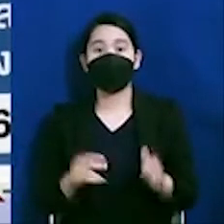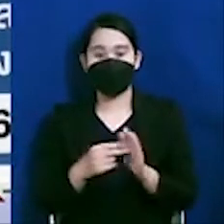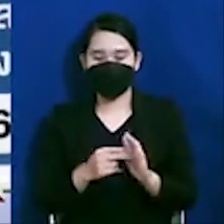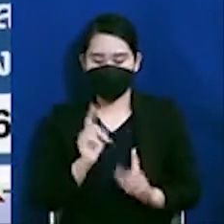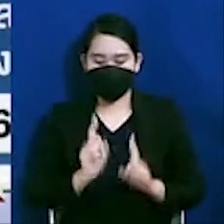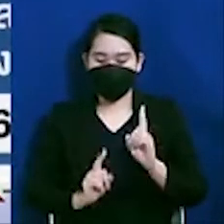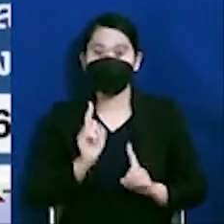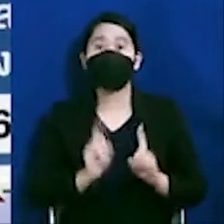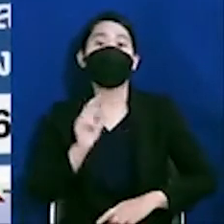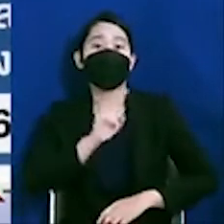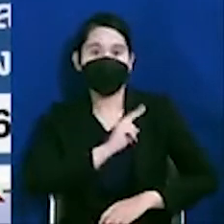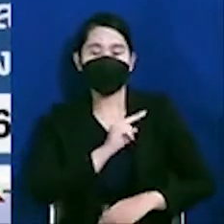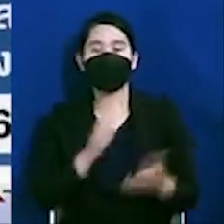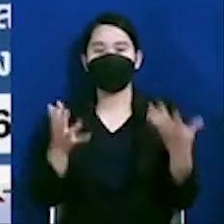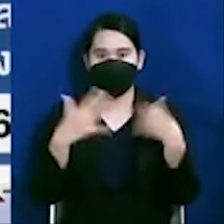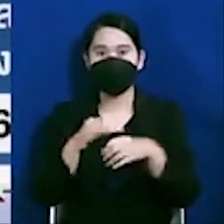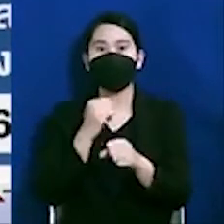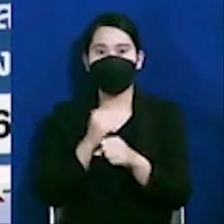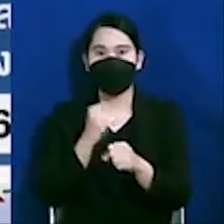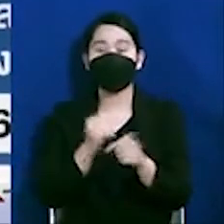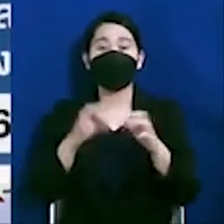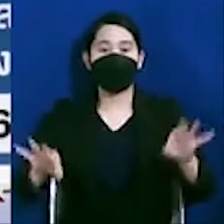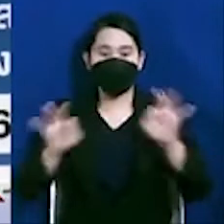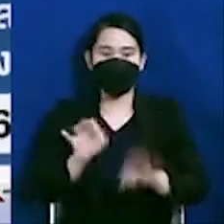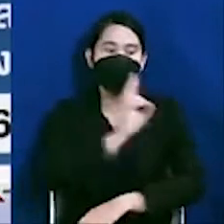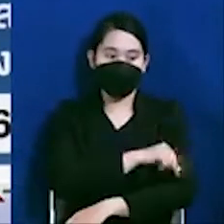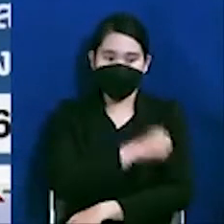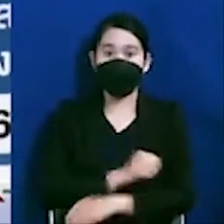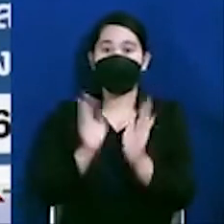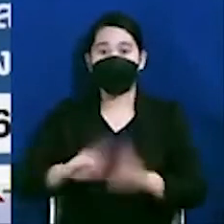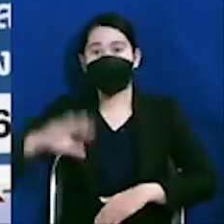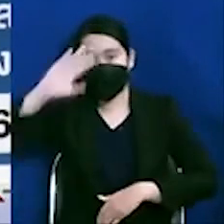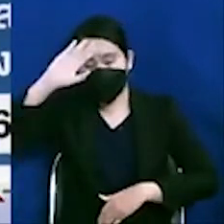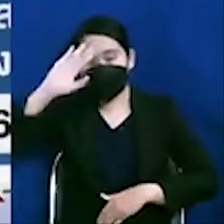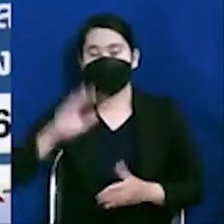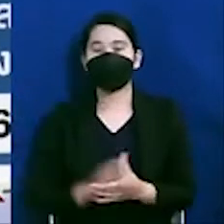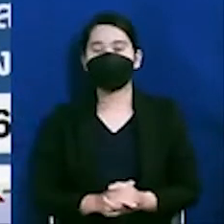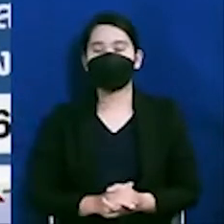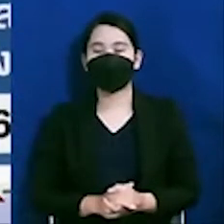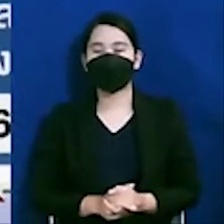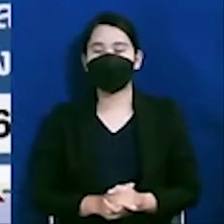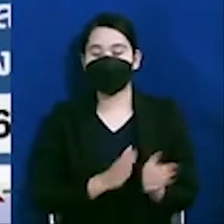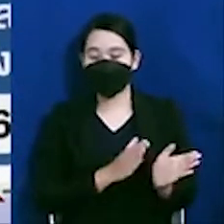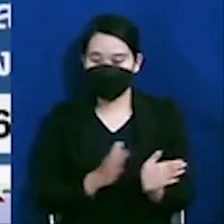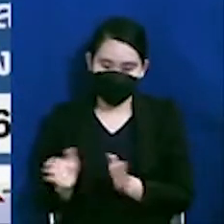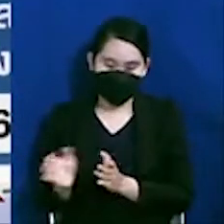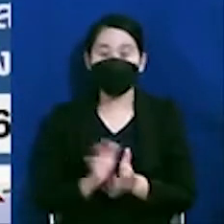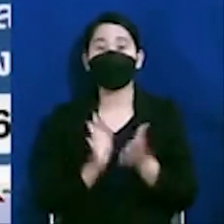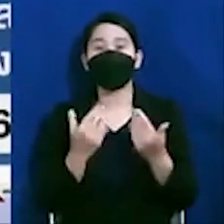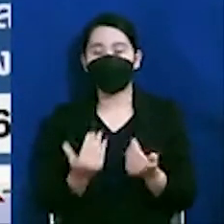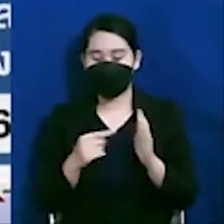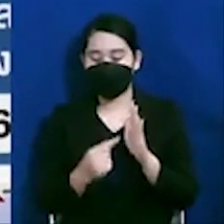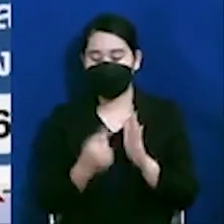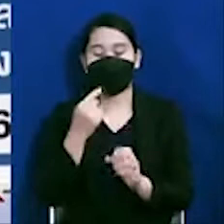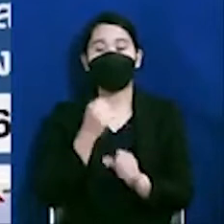ประเมินจะเป็นการประเมินร่วมกันหลักคือคนไข้กับหมอถ้าเป็นคอมมิวนิตี้ isolationนะครับซึ่งตอนนี้กำลังจะมีหน่วยที่เริ่ม